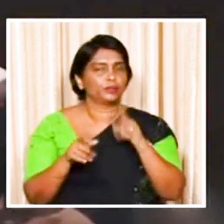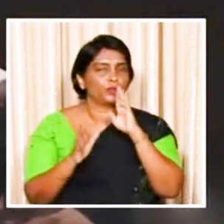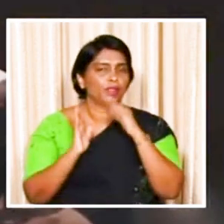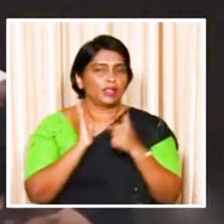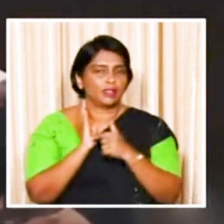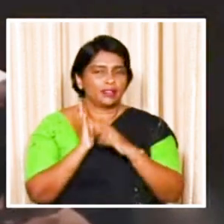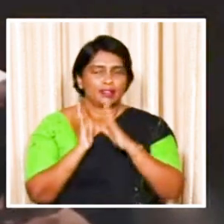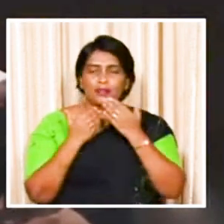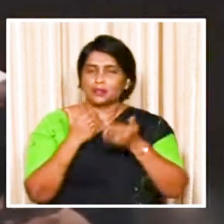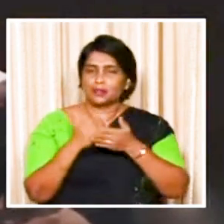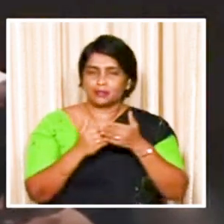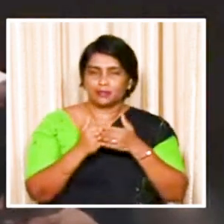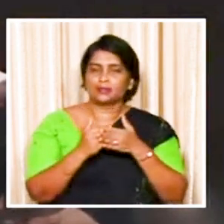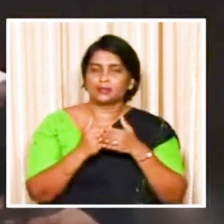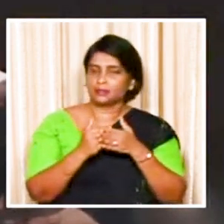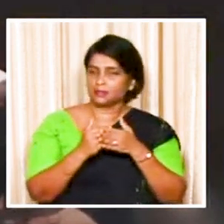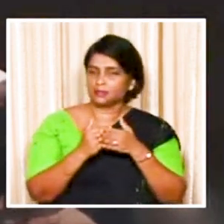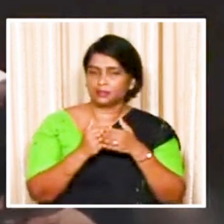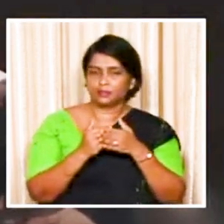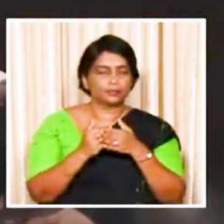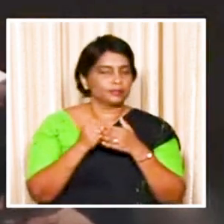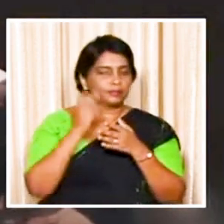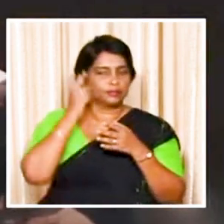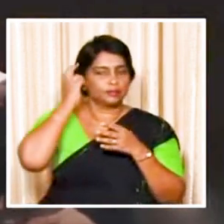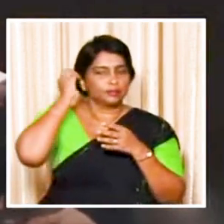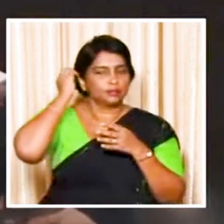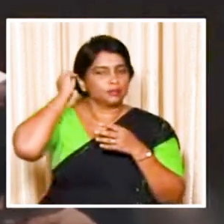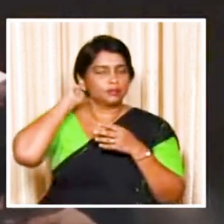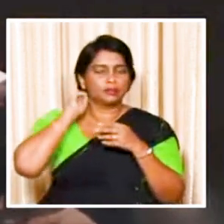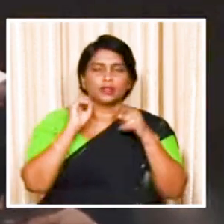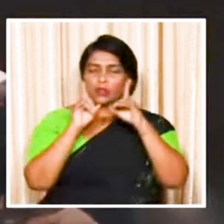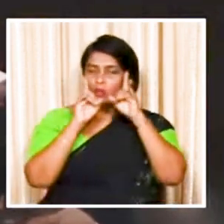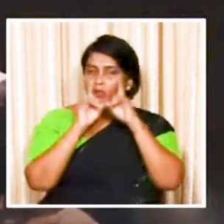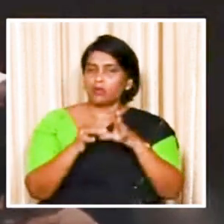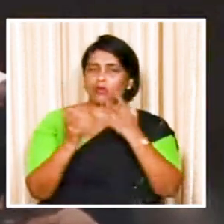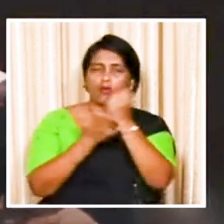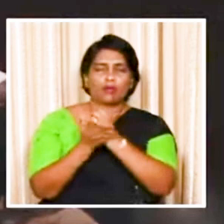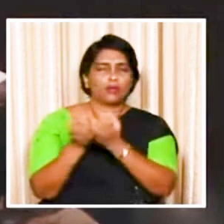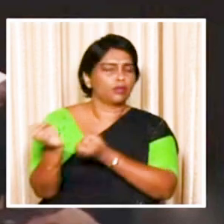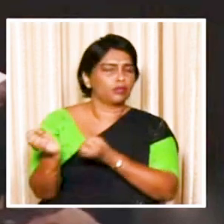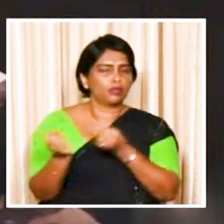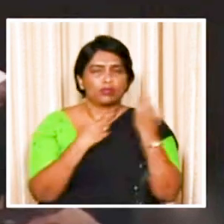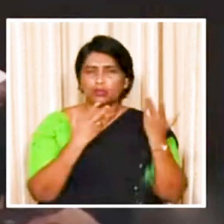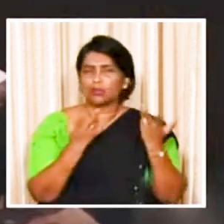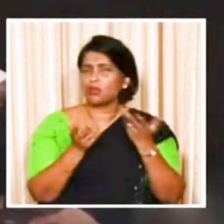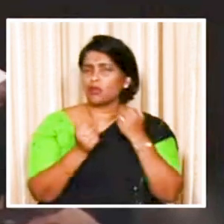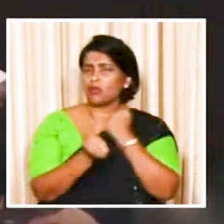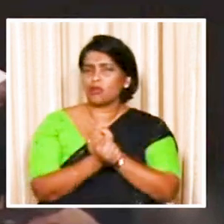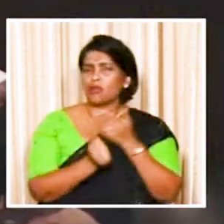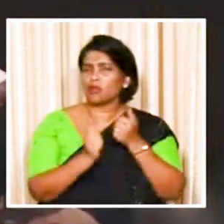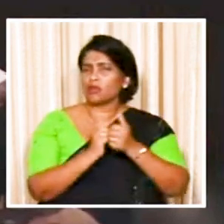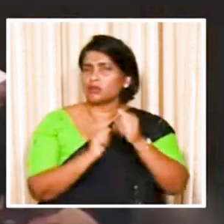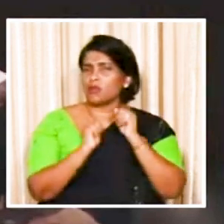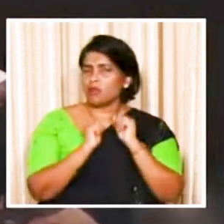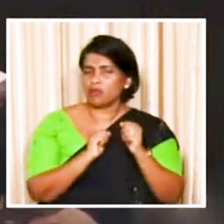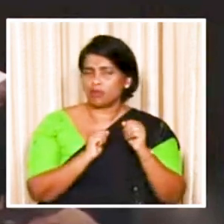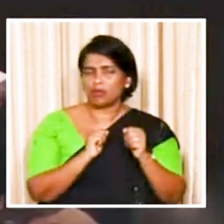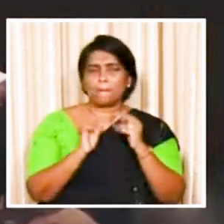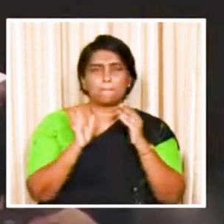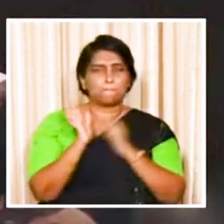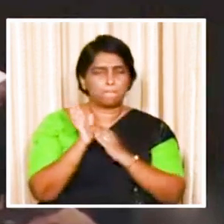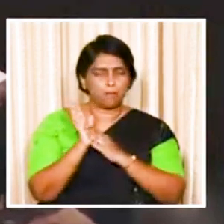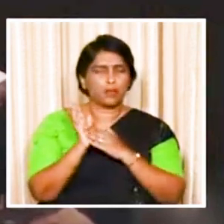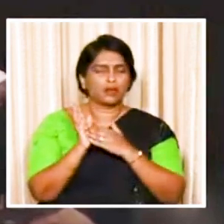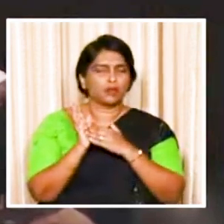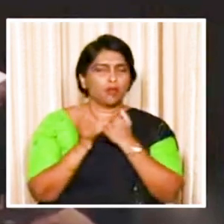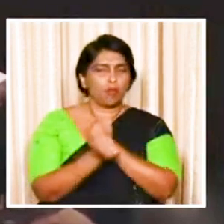புடுங்கி எறிந்திருக்கிறார்கள். எவ்வளவு தூரம் மிலேச்சத்தனமான போலீசாருடைய நடவடிக்கை! மாங்குளம் போலீசார் வன்னிவிளாங்குளம் சென்று அதனை புடுங்கி